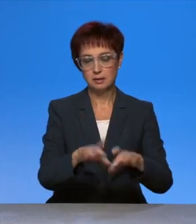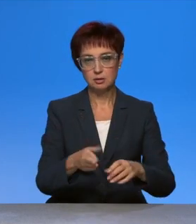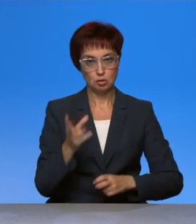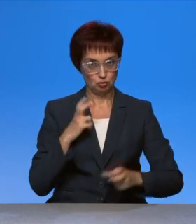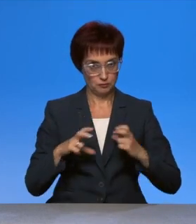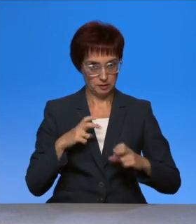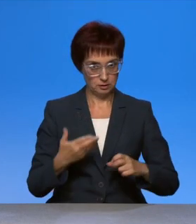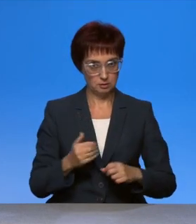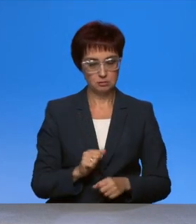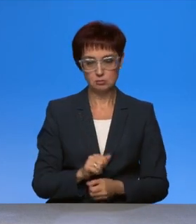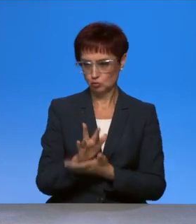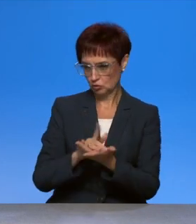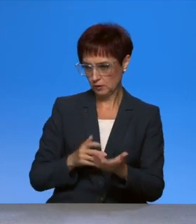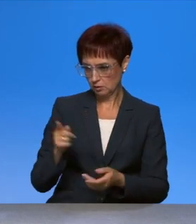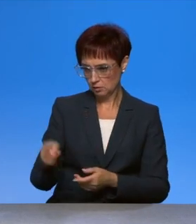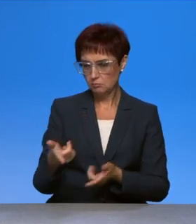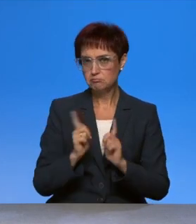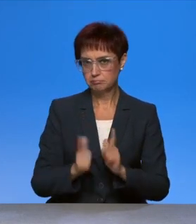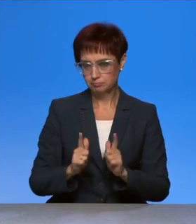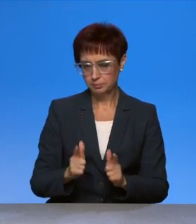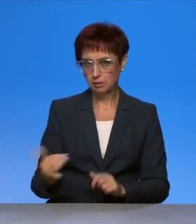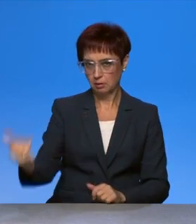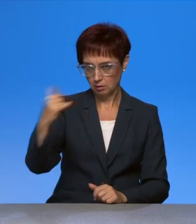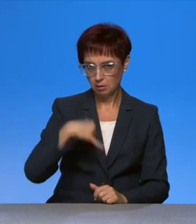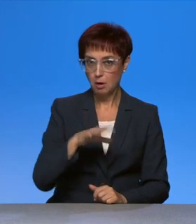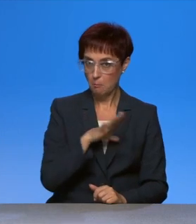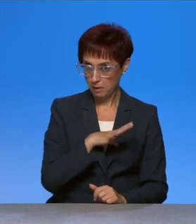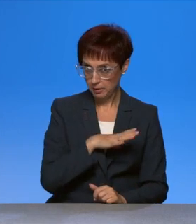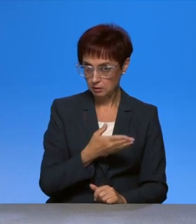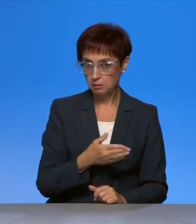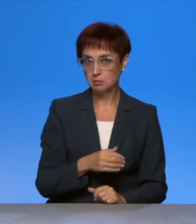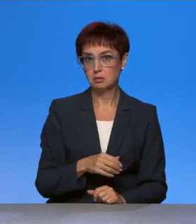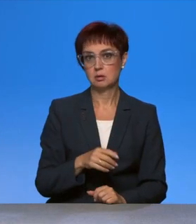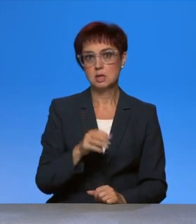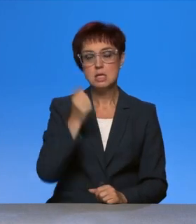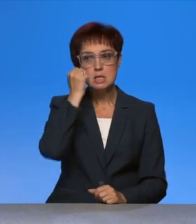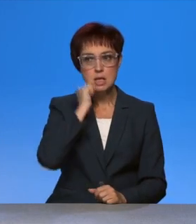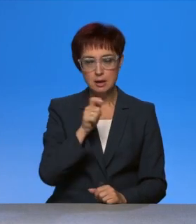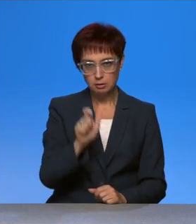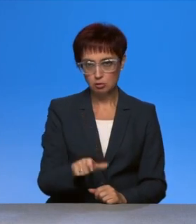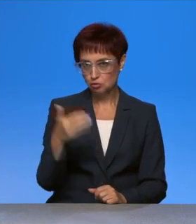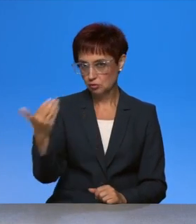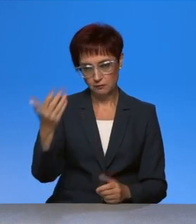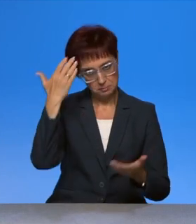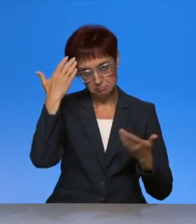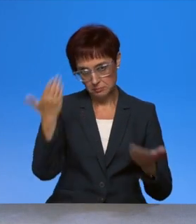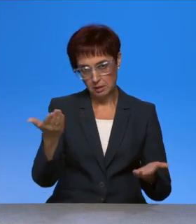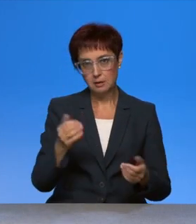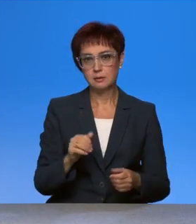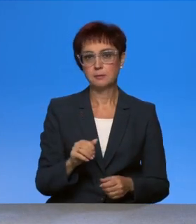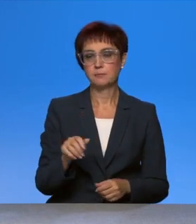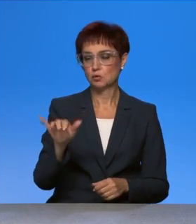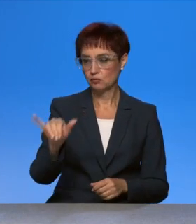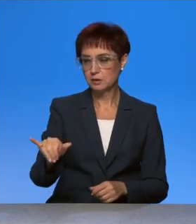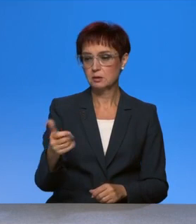визит? Старейшина вас не знает, вы тут с хорошим мобильным телефоном, вы тут нам вопросы задаете, а что принесли, где